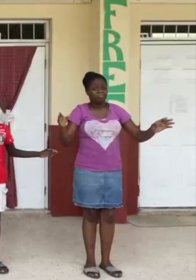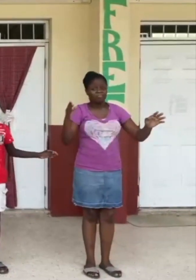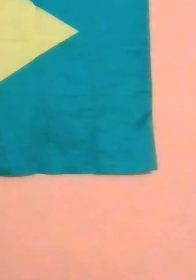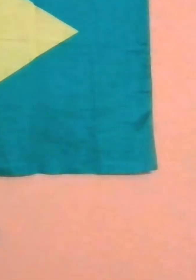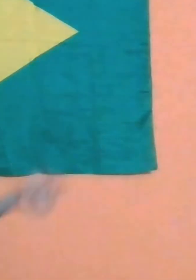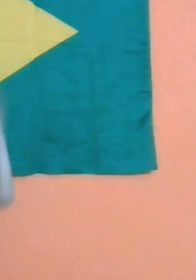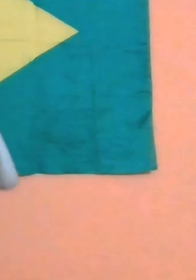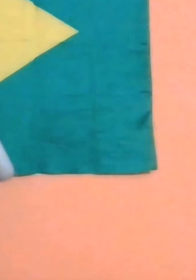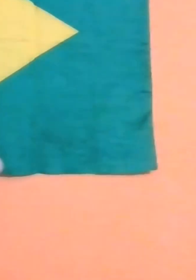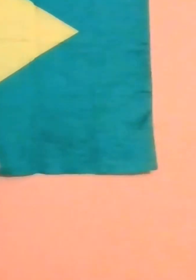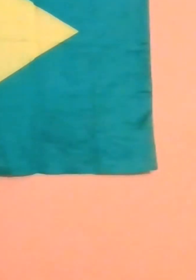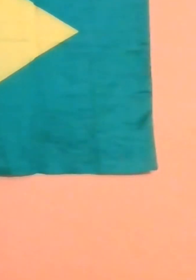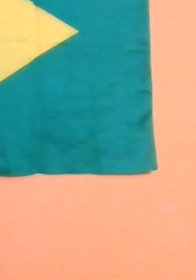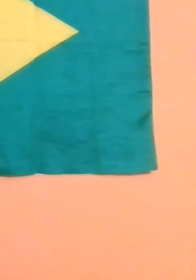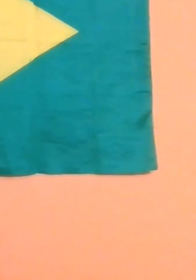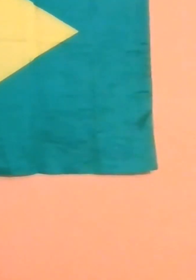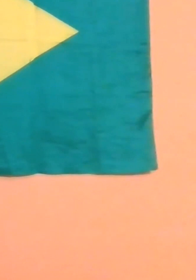barriers, zero